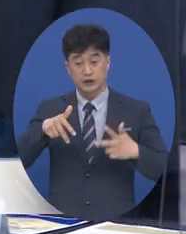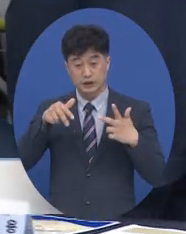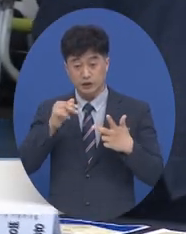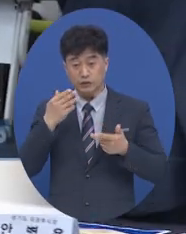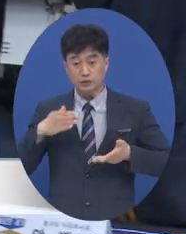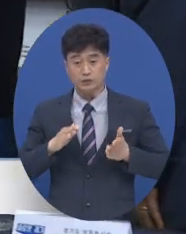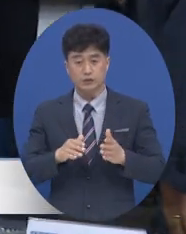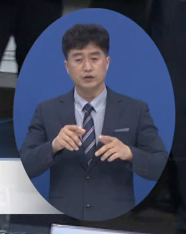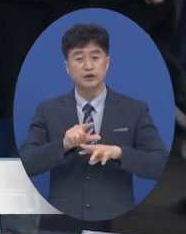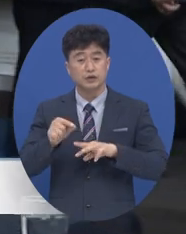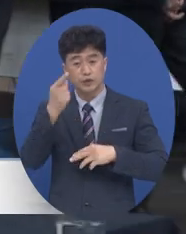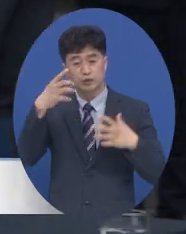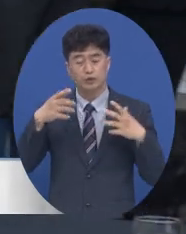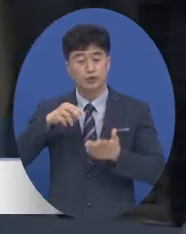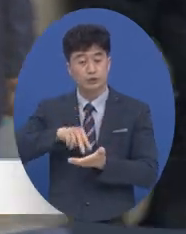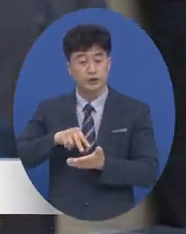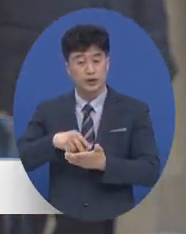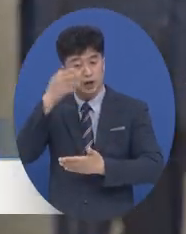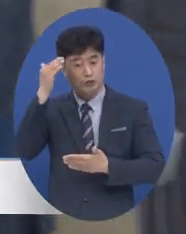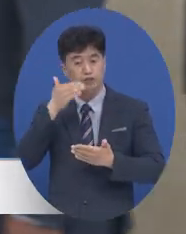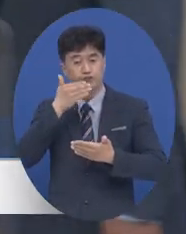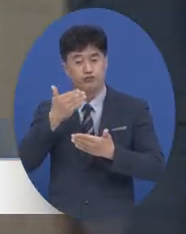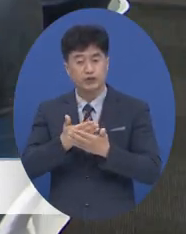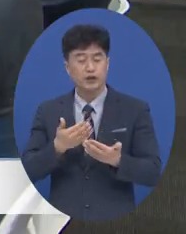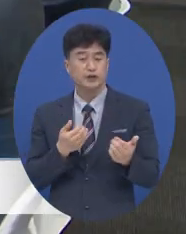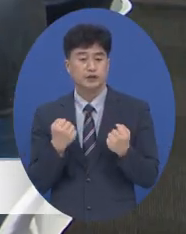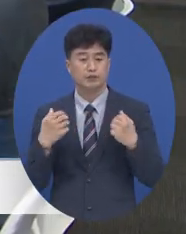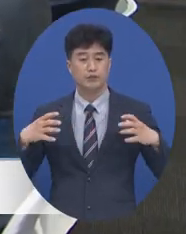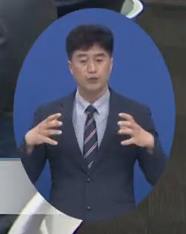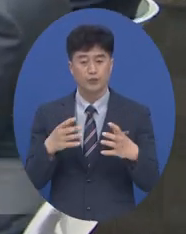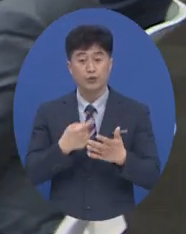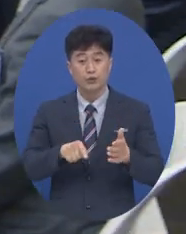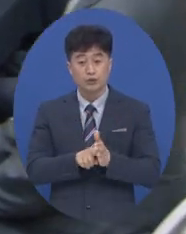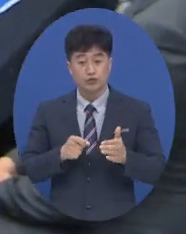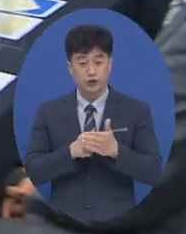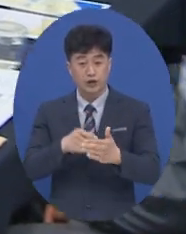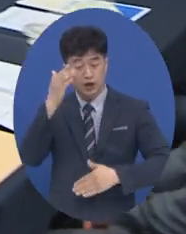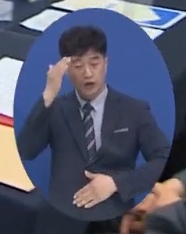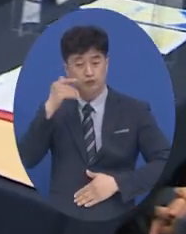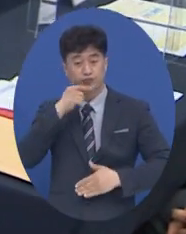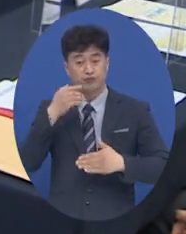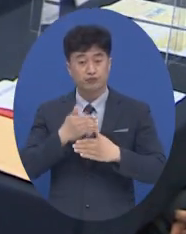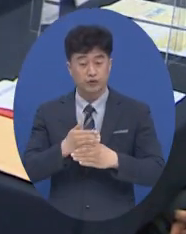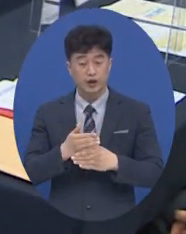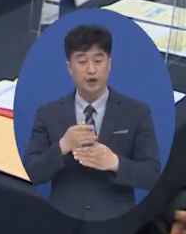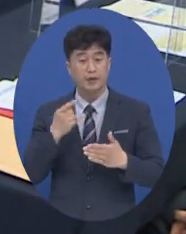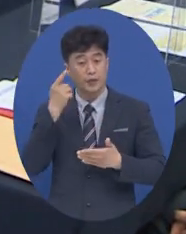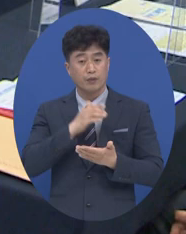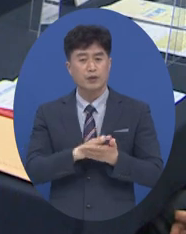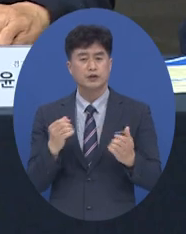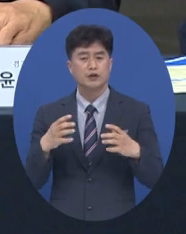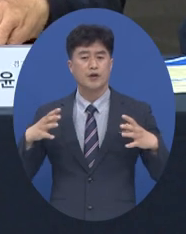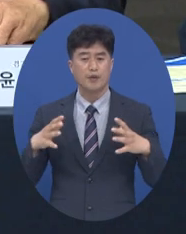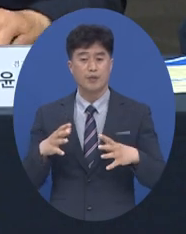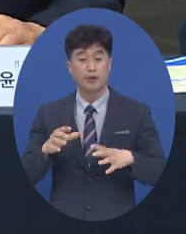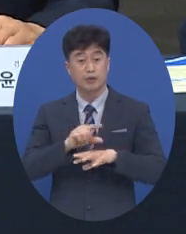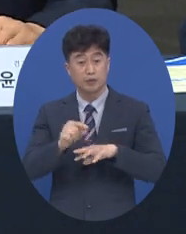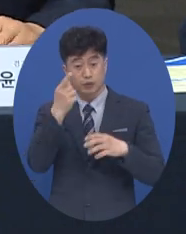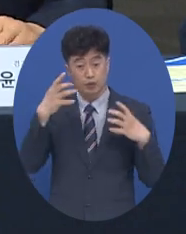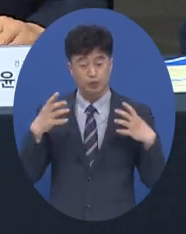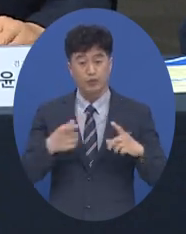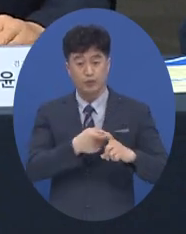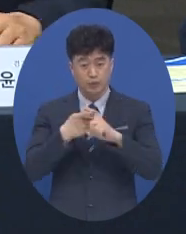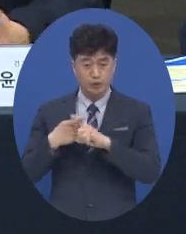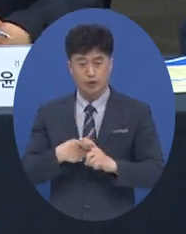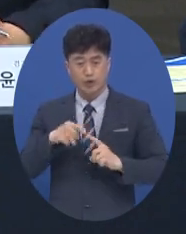민선 7기 경기도가 지방정부 차원의 남북교류 협력을 위해 추진해온 남북평화협력 지방정부협의회. 경기도를